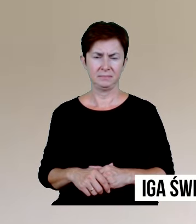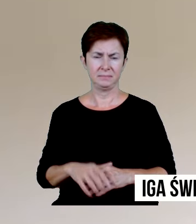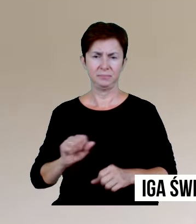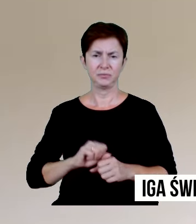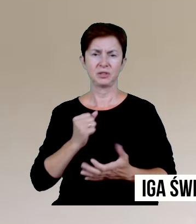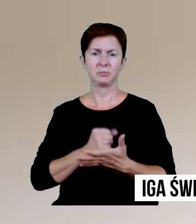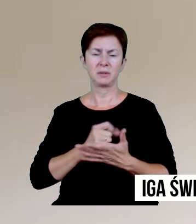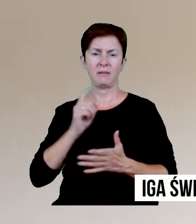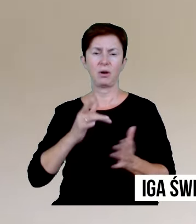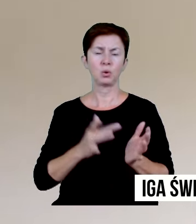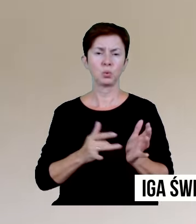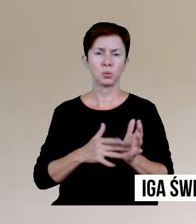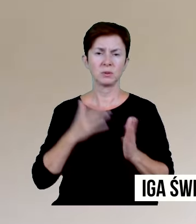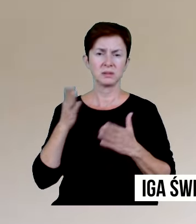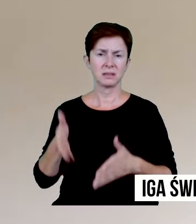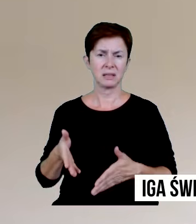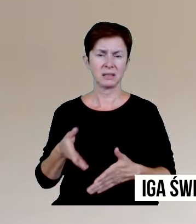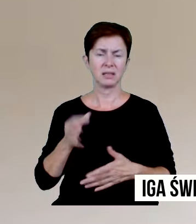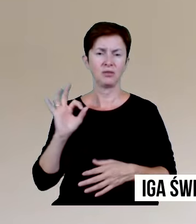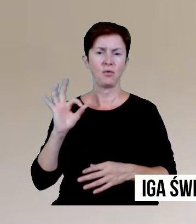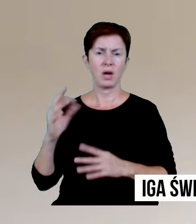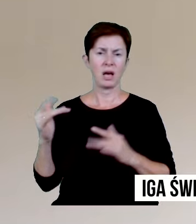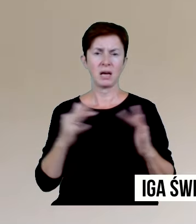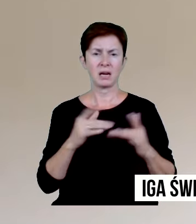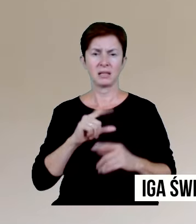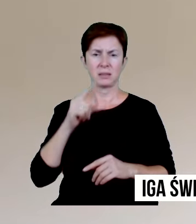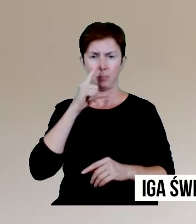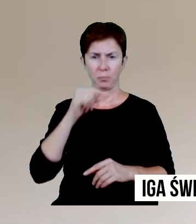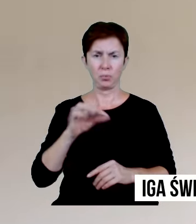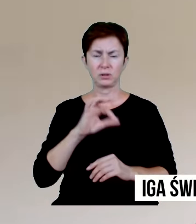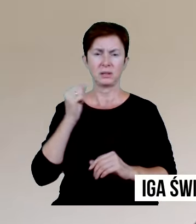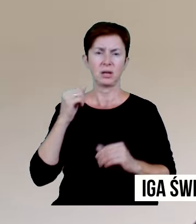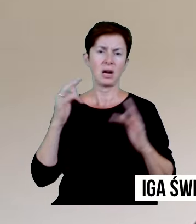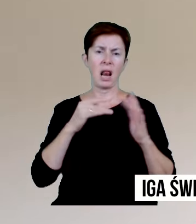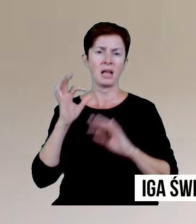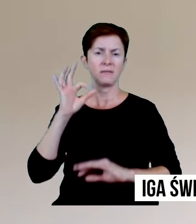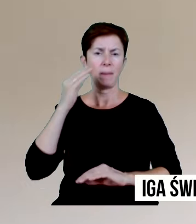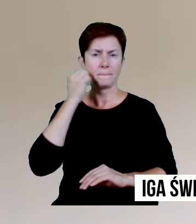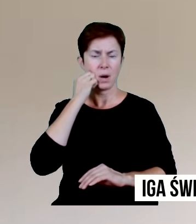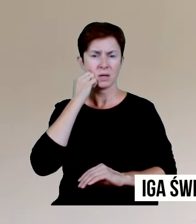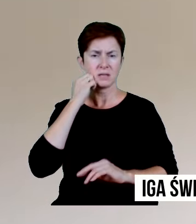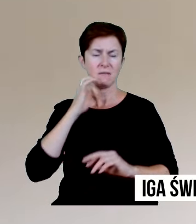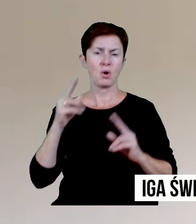jego relacje z Putinem, z Moskwą, również kontakty